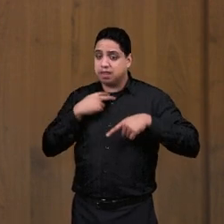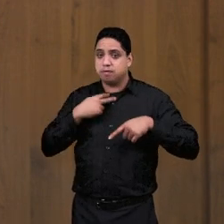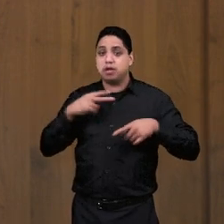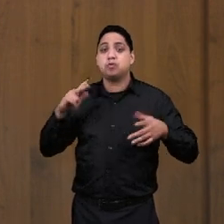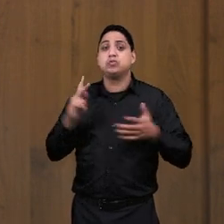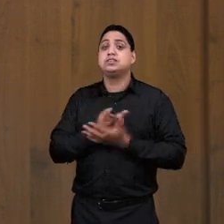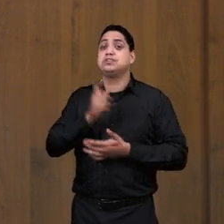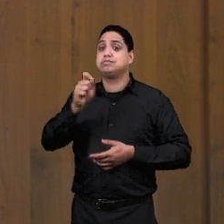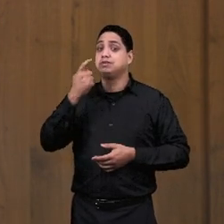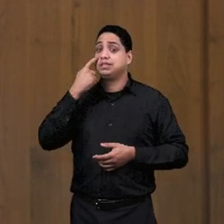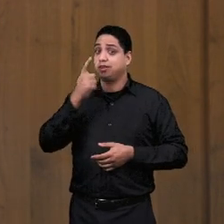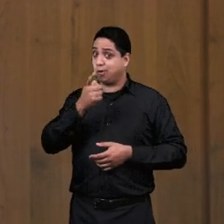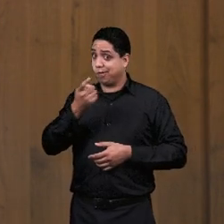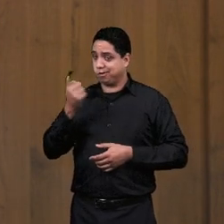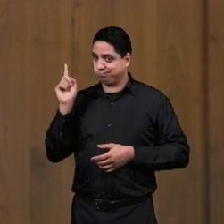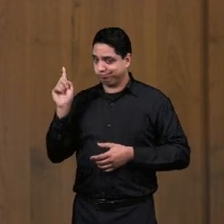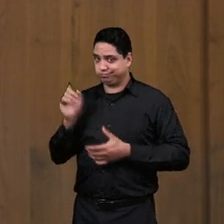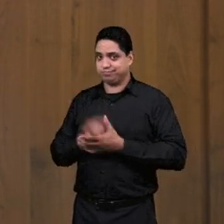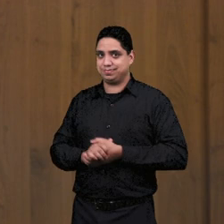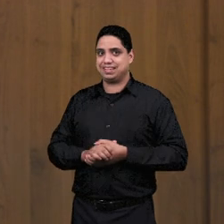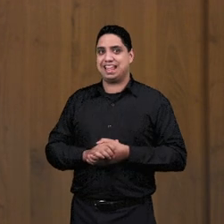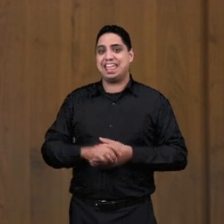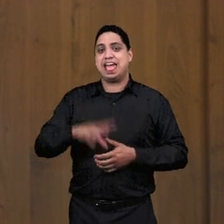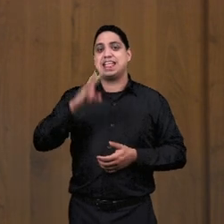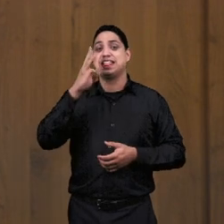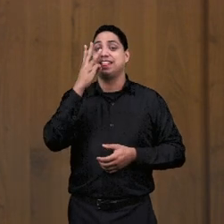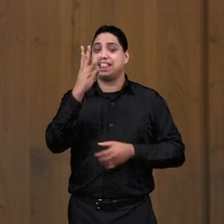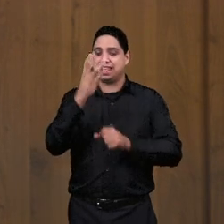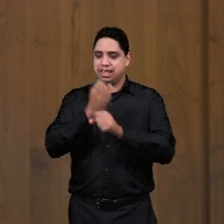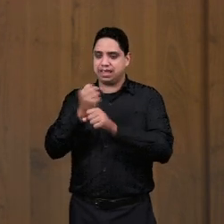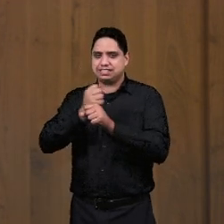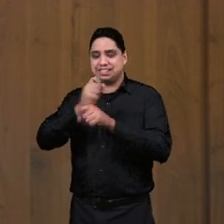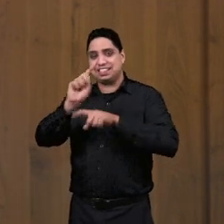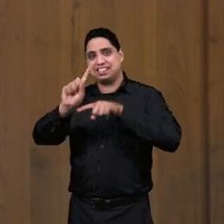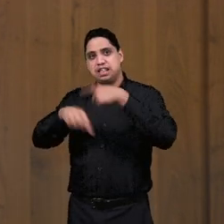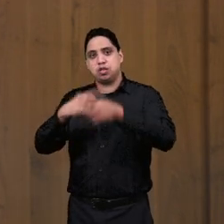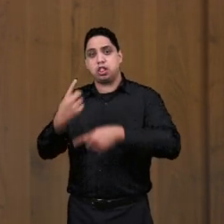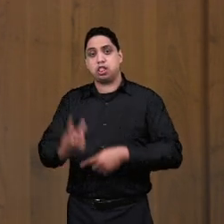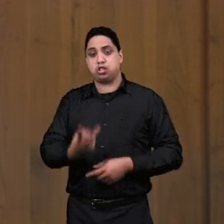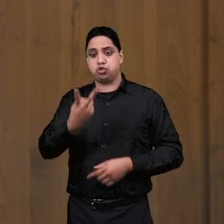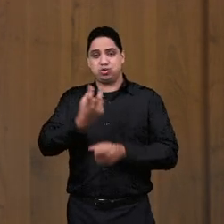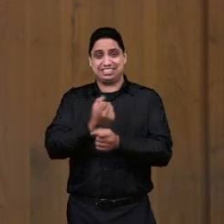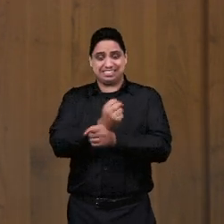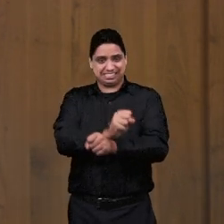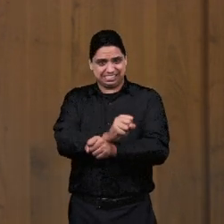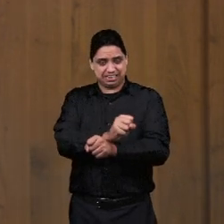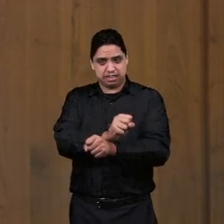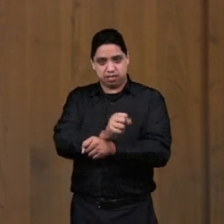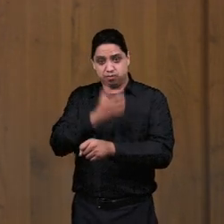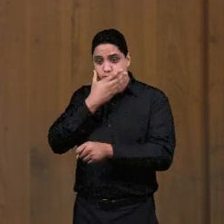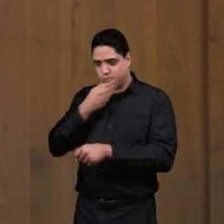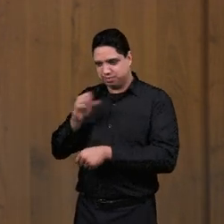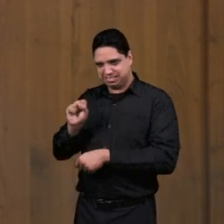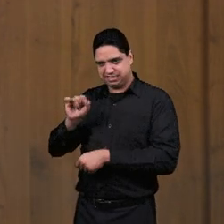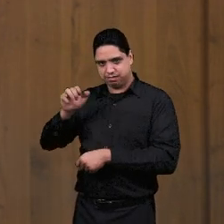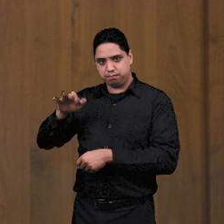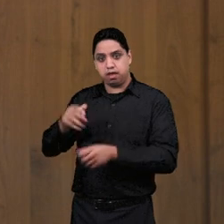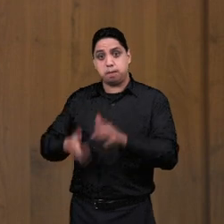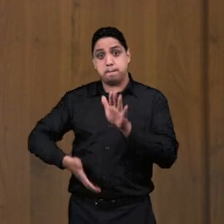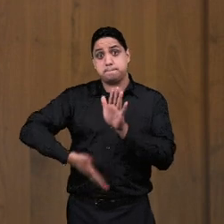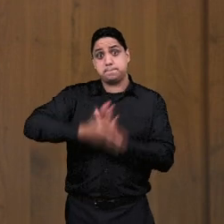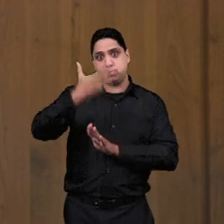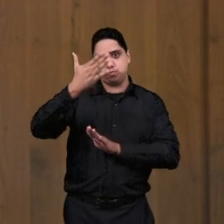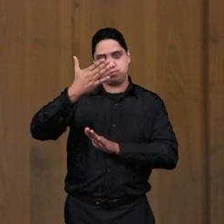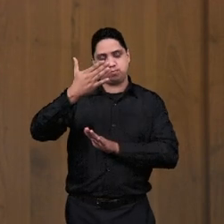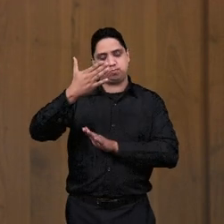3 ans, 2 esclaves de Siméi a fouillé. Et là, il n'a